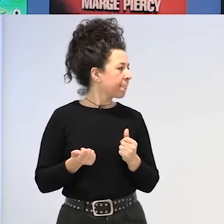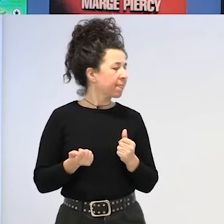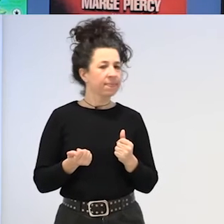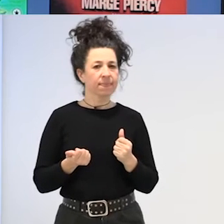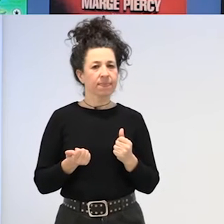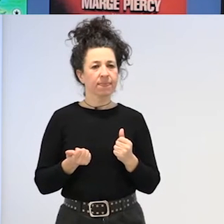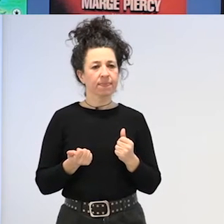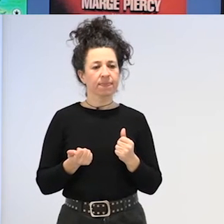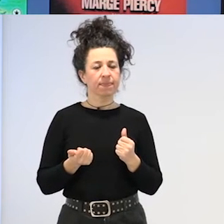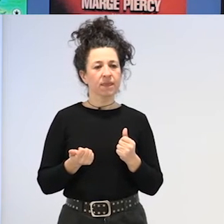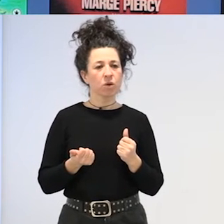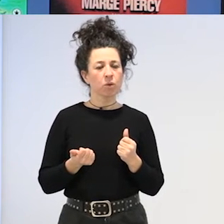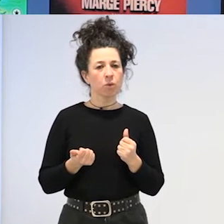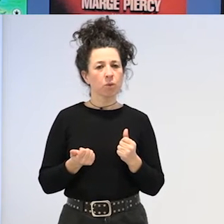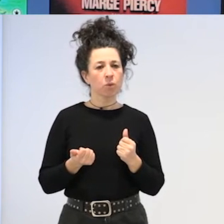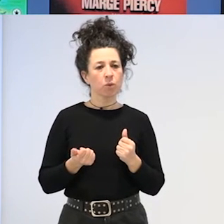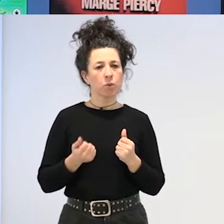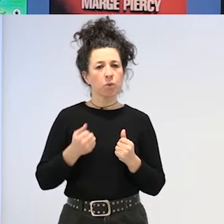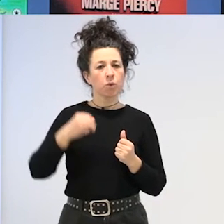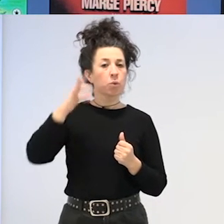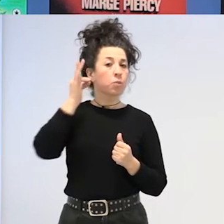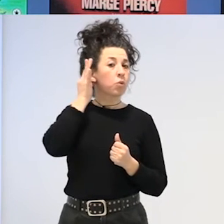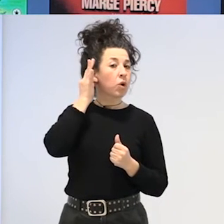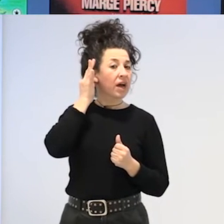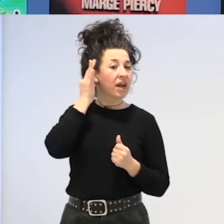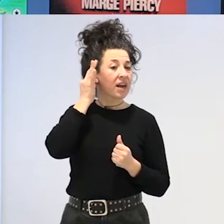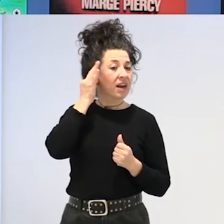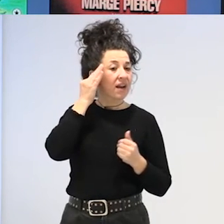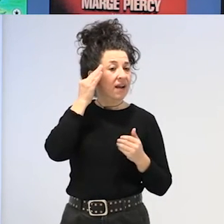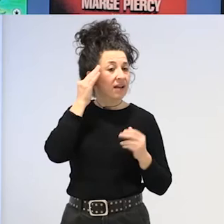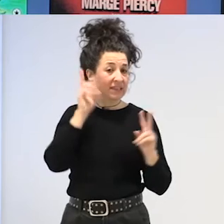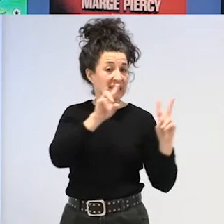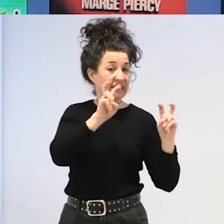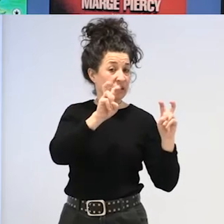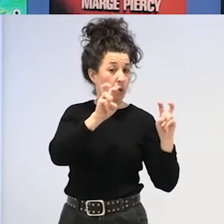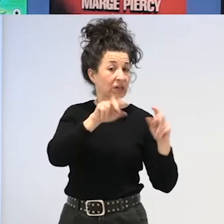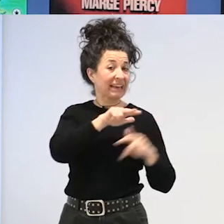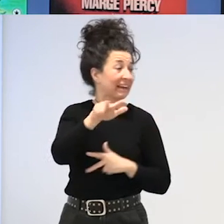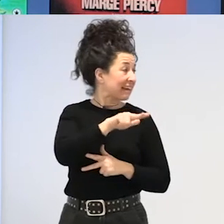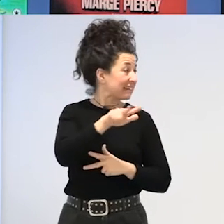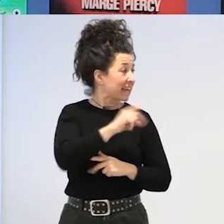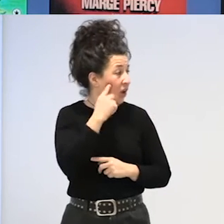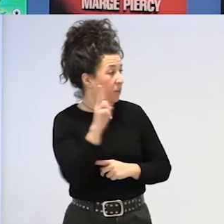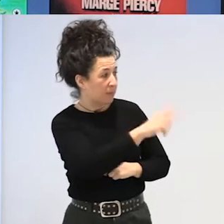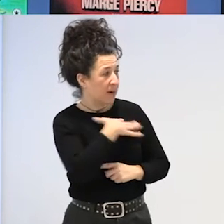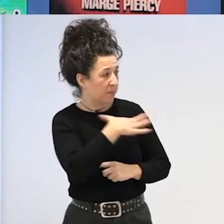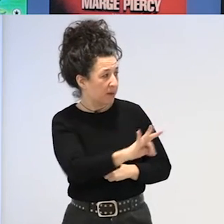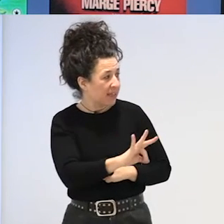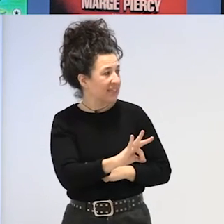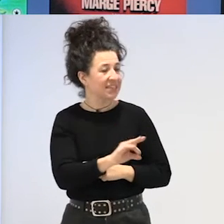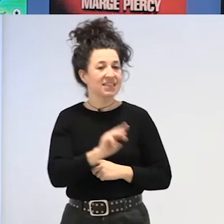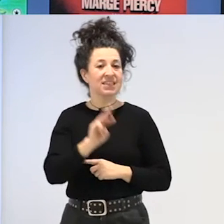Mujer al borde del tiempo dago, gazteleraz dago. Hor dago. Bai, hor dago ere, bai. Hor dago